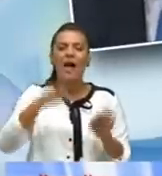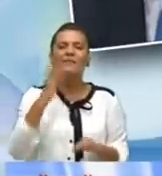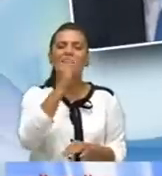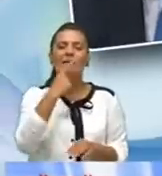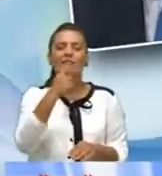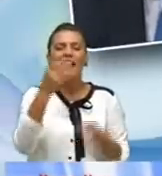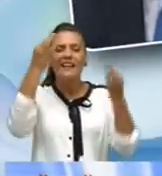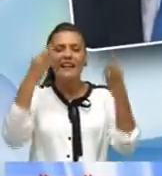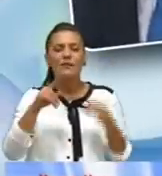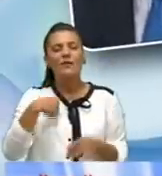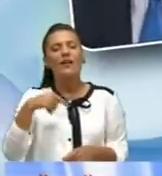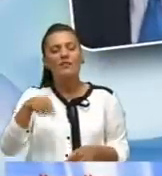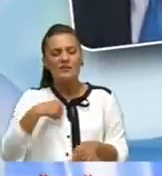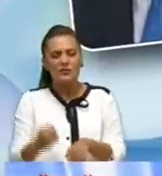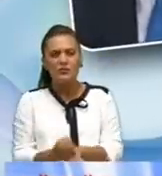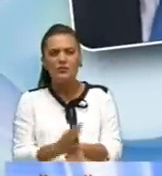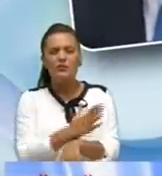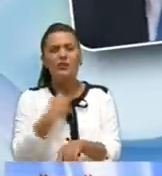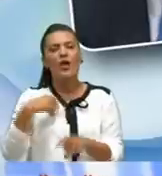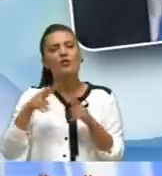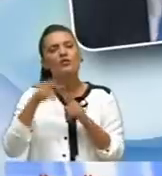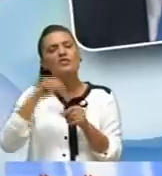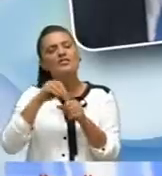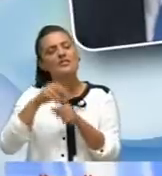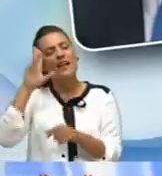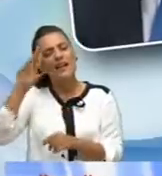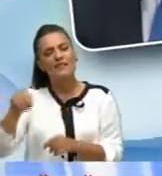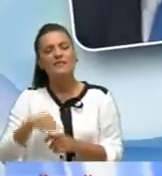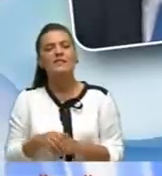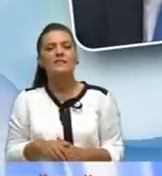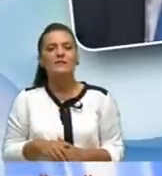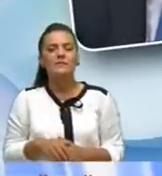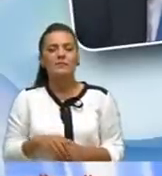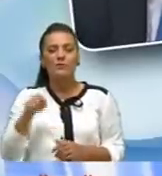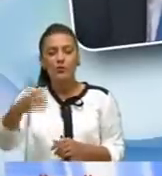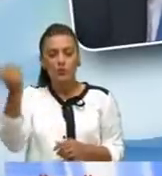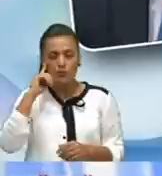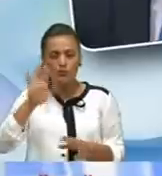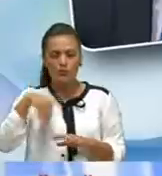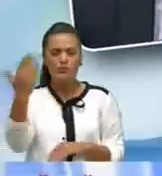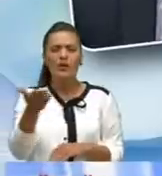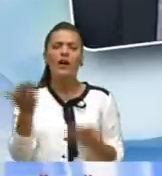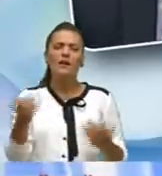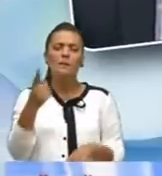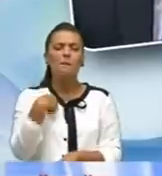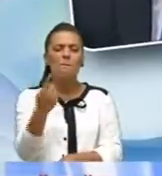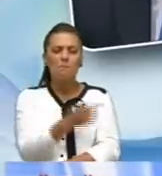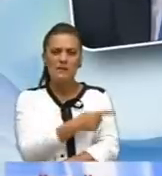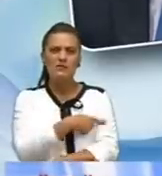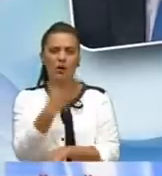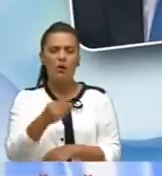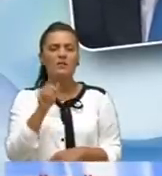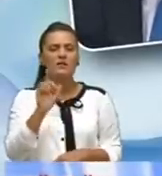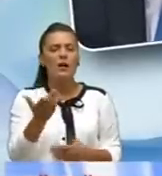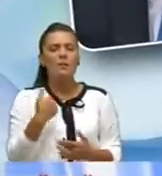diken diken oluyor. Nur içinde yatsın hocam. Allah rahmet eylesin. Bunu da duyduktan sonra artık, yani birinci sınıfta olmamıza rağmen,